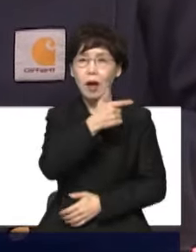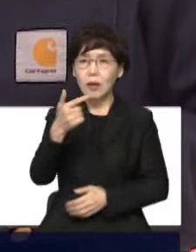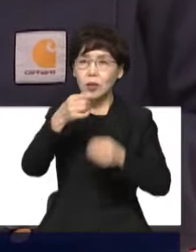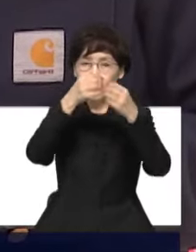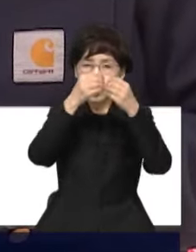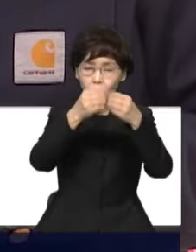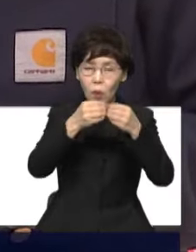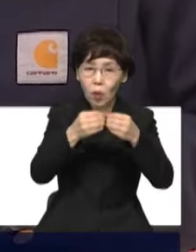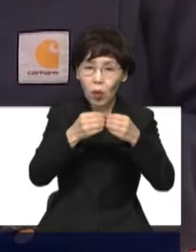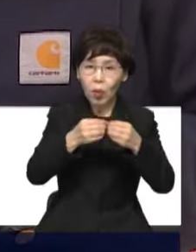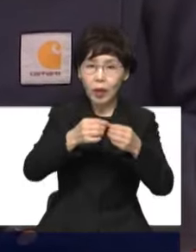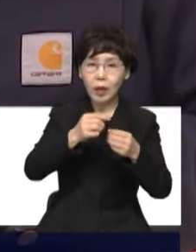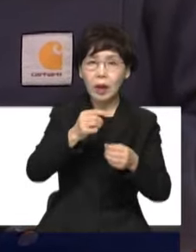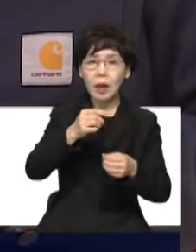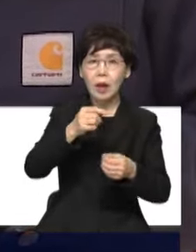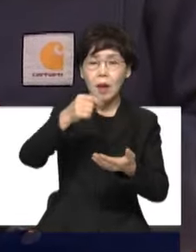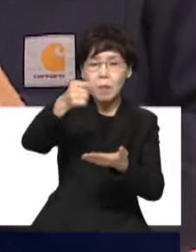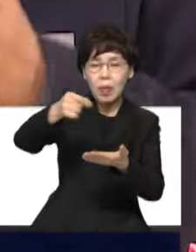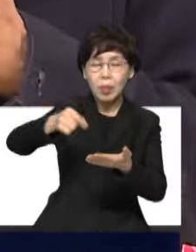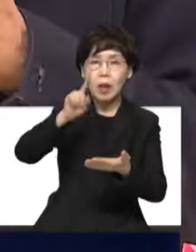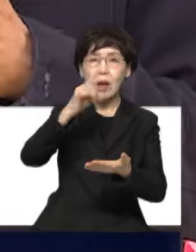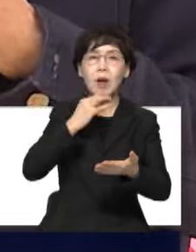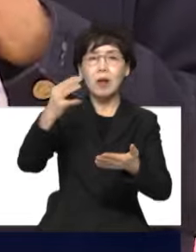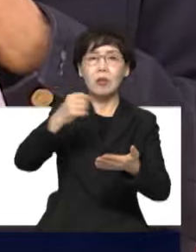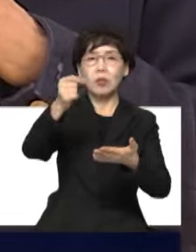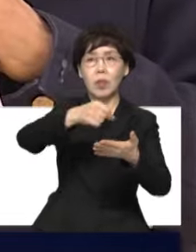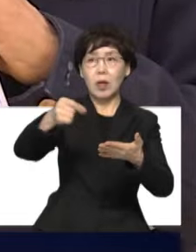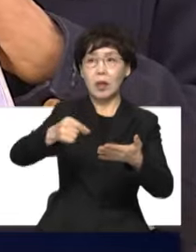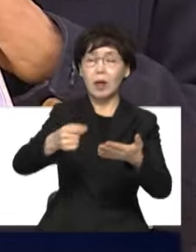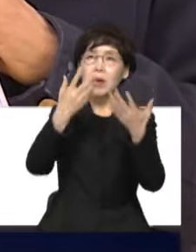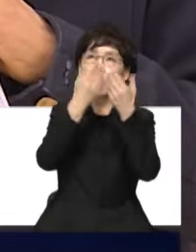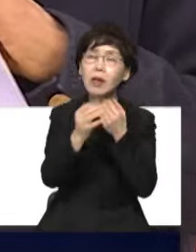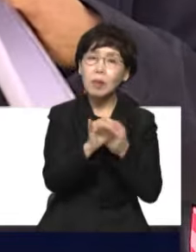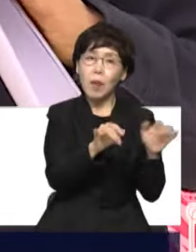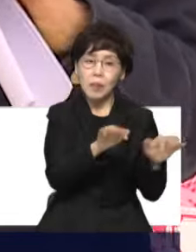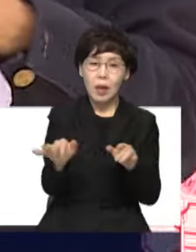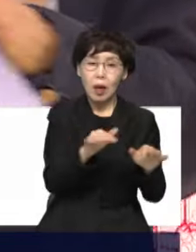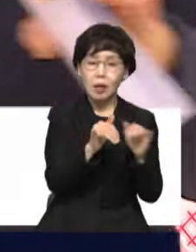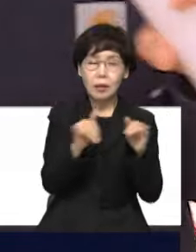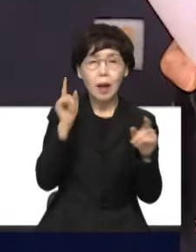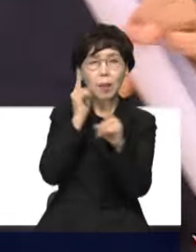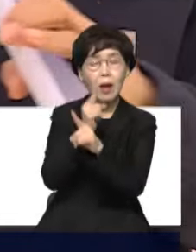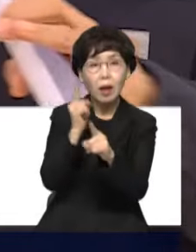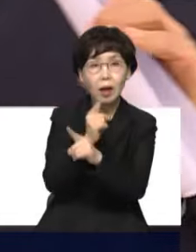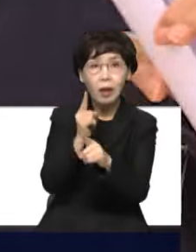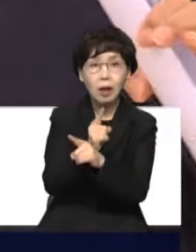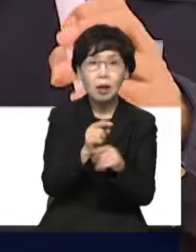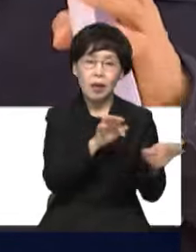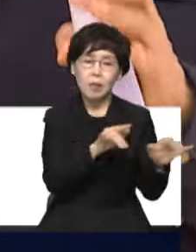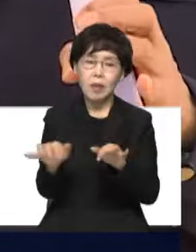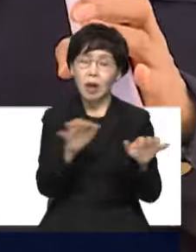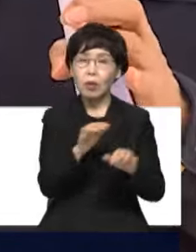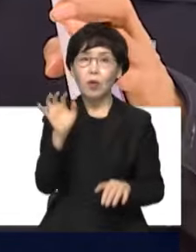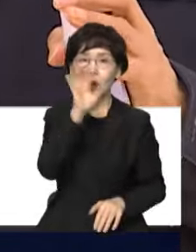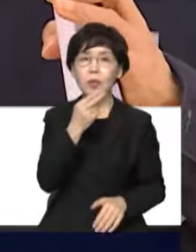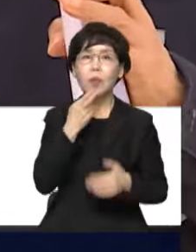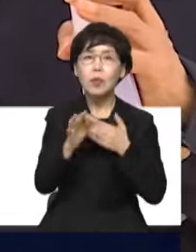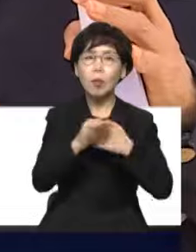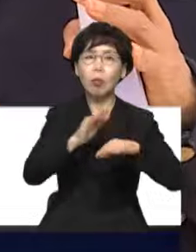정밀하게 그 펜 하나만 갖고 한 드로잉들이 있어요. 마치 피아니스트들이 매일 연주를 안 하면 손이